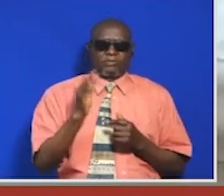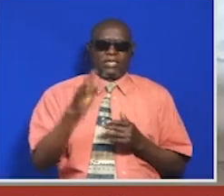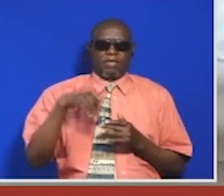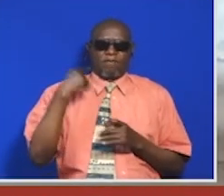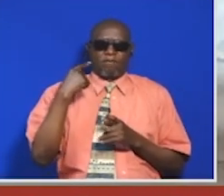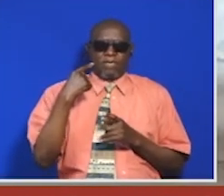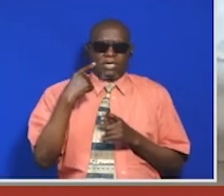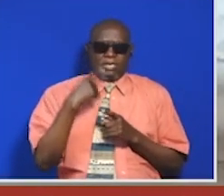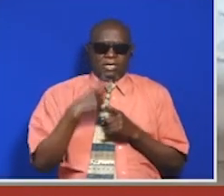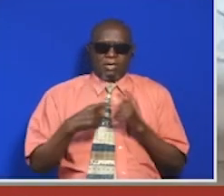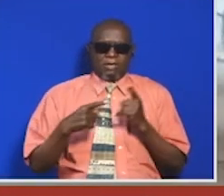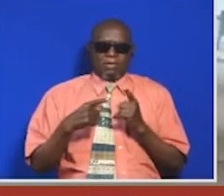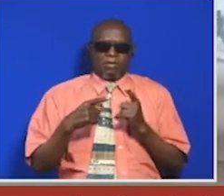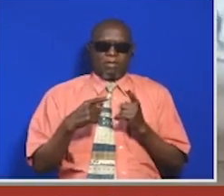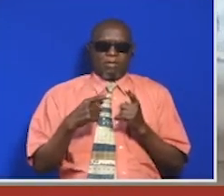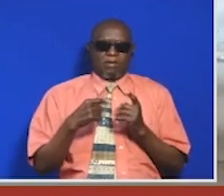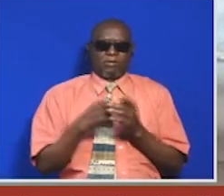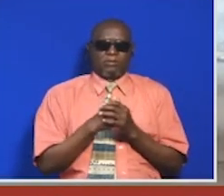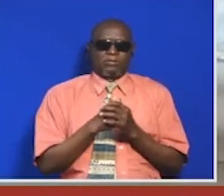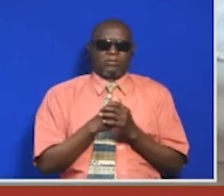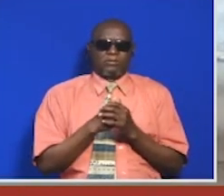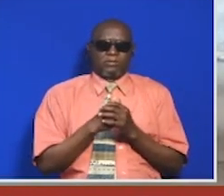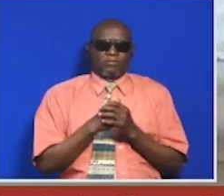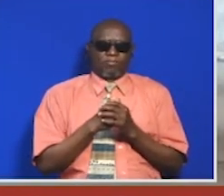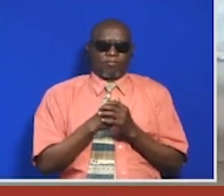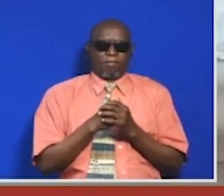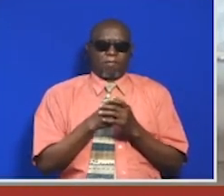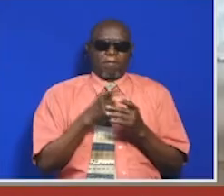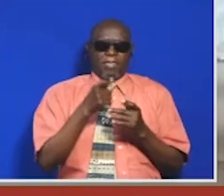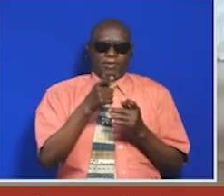wa 34.9%, ambayo ni juu zaidi katika karibu miongo mitatu.